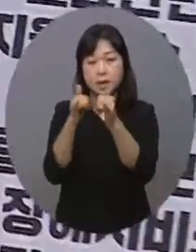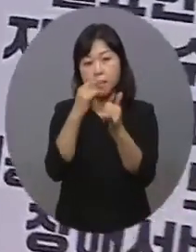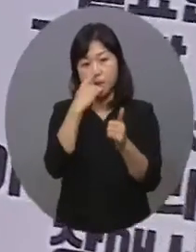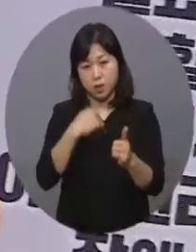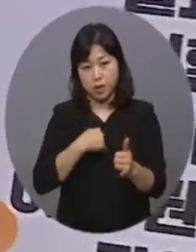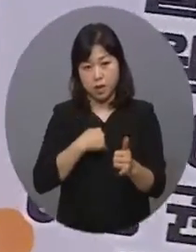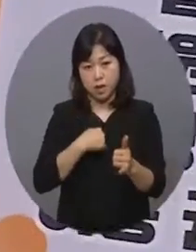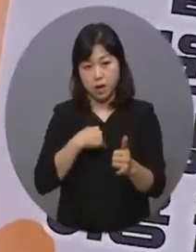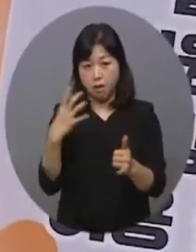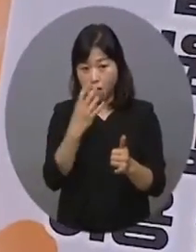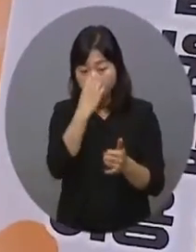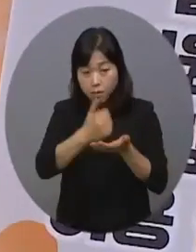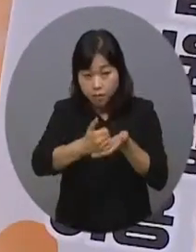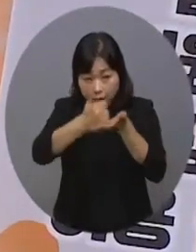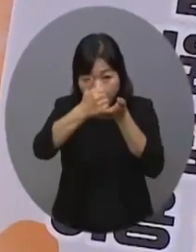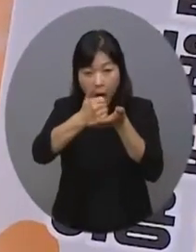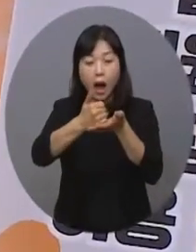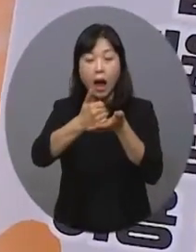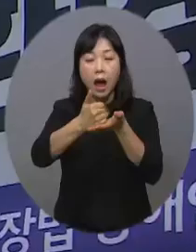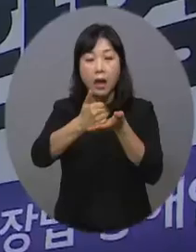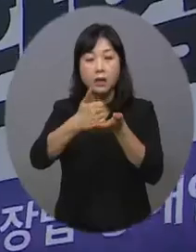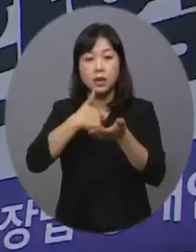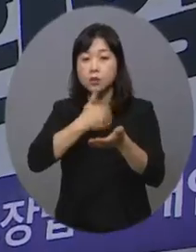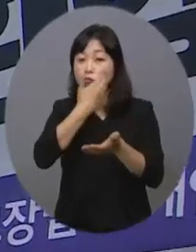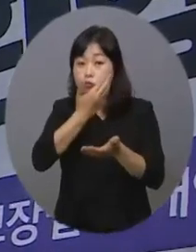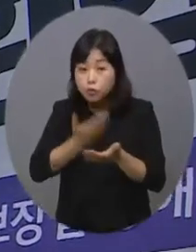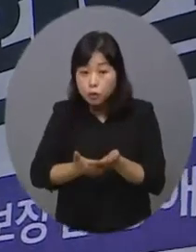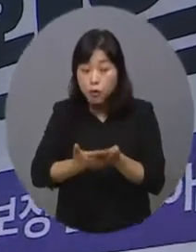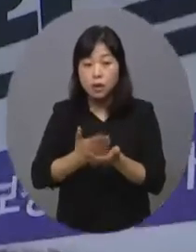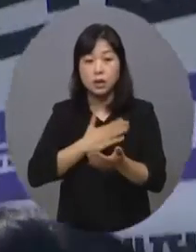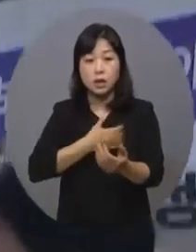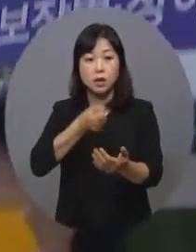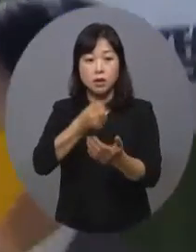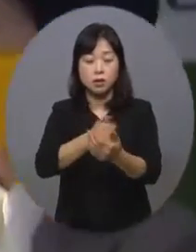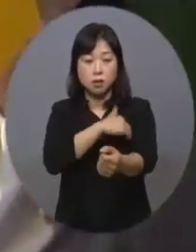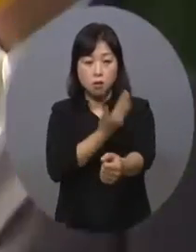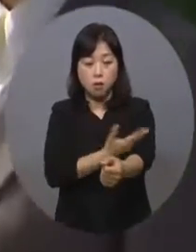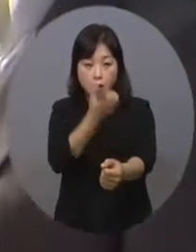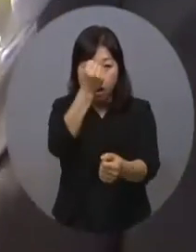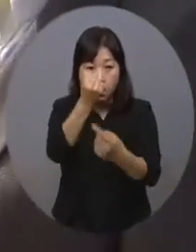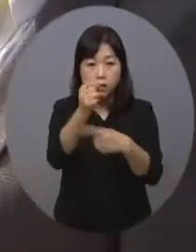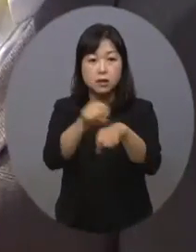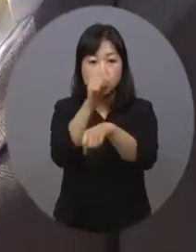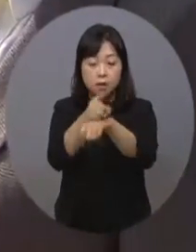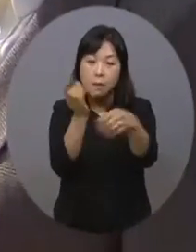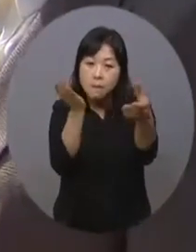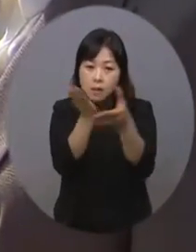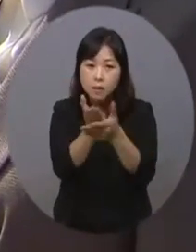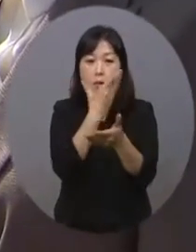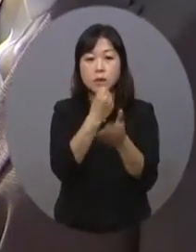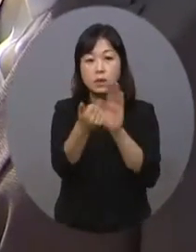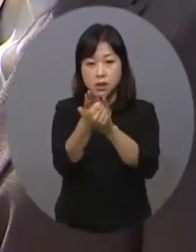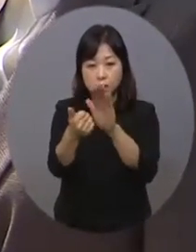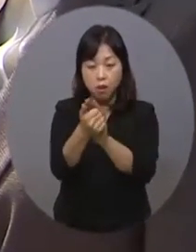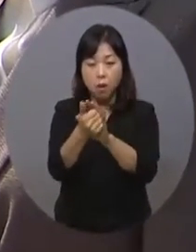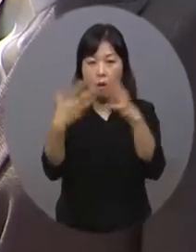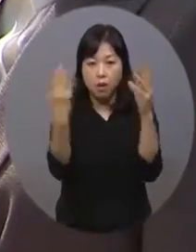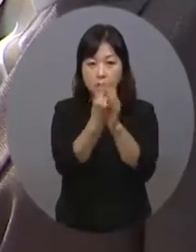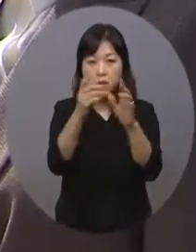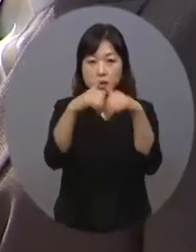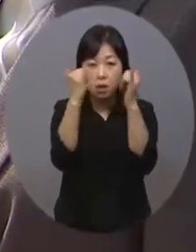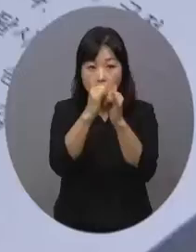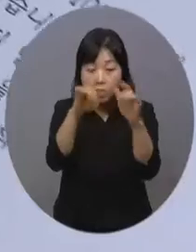존엄과 가치, 자기결정권을 바탕으로 장애 특성에 맞는 복지지원 제공과 완전한 사회참여 등을 담아낸